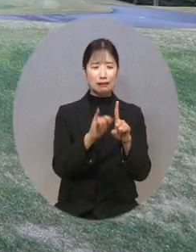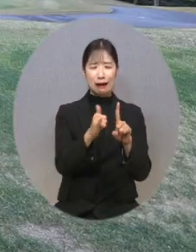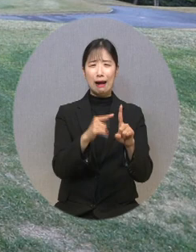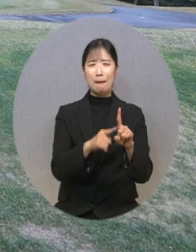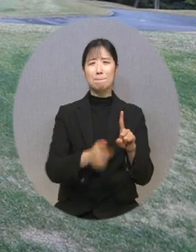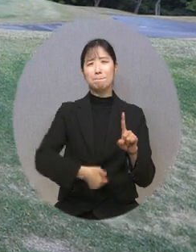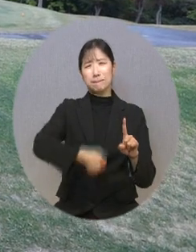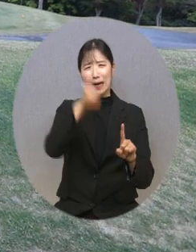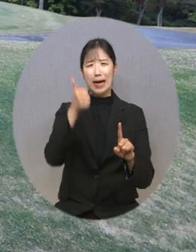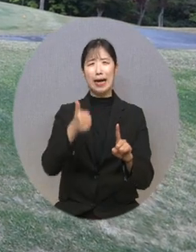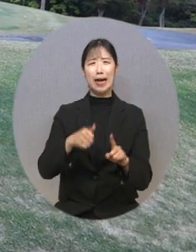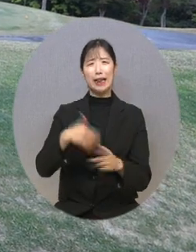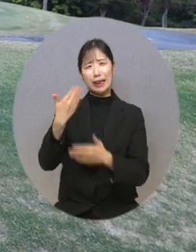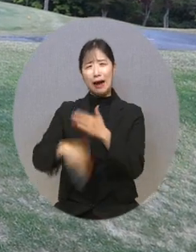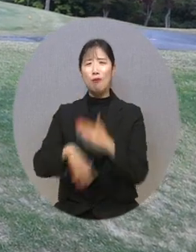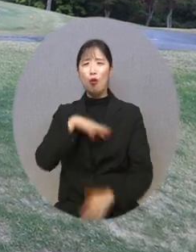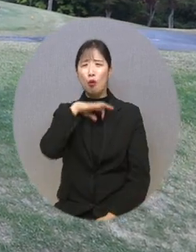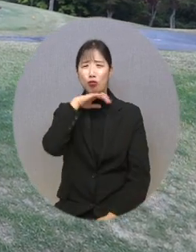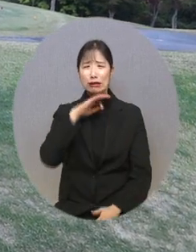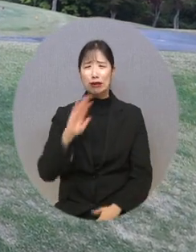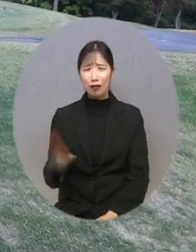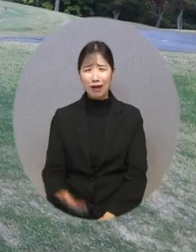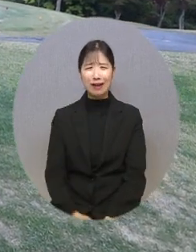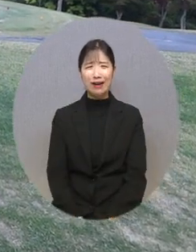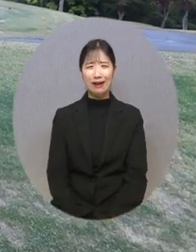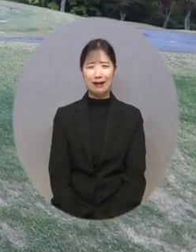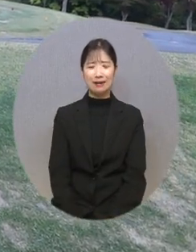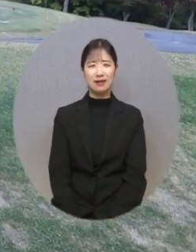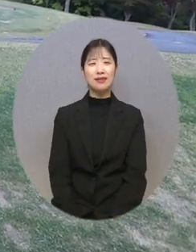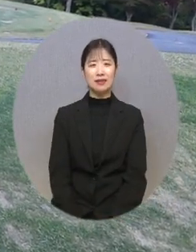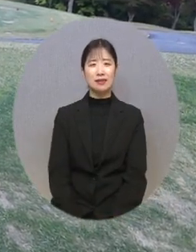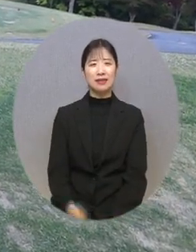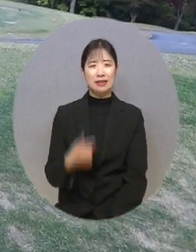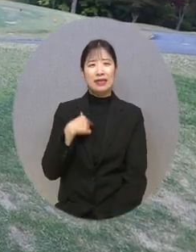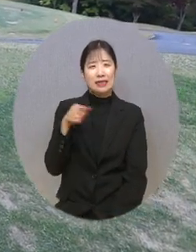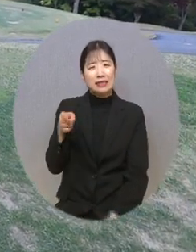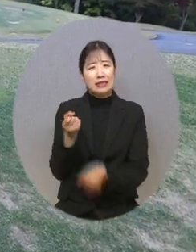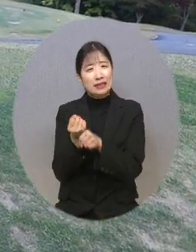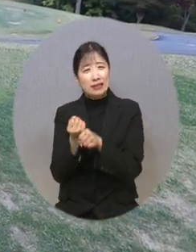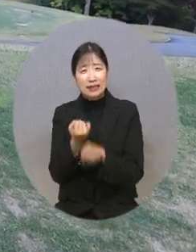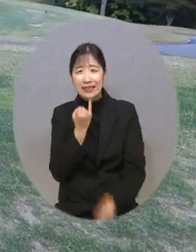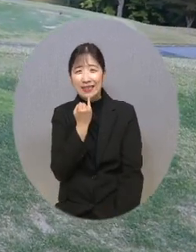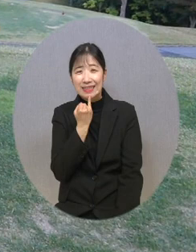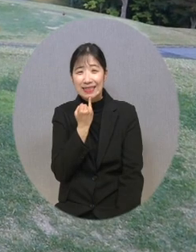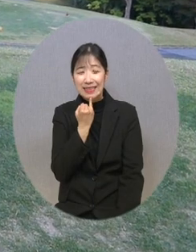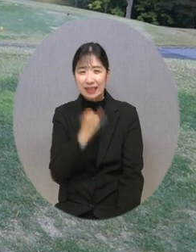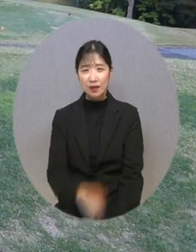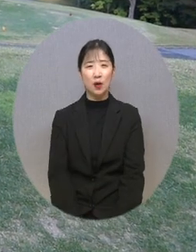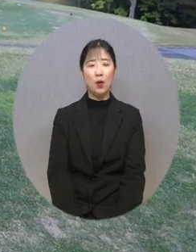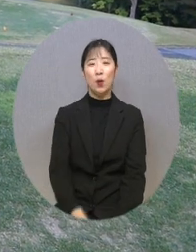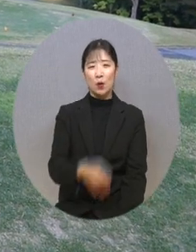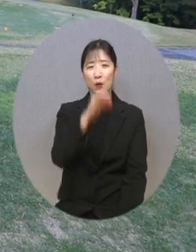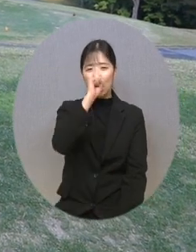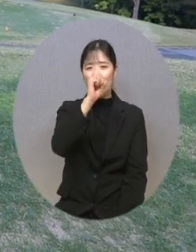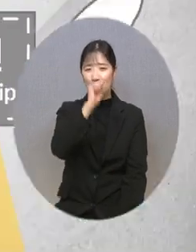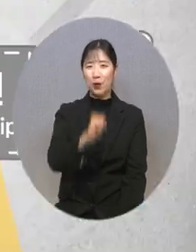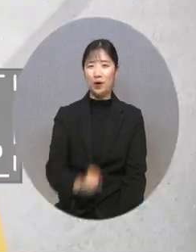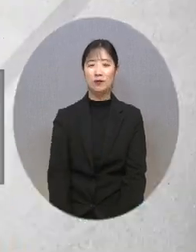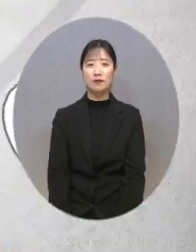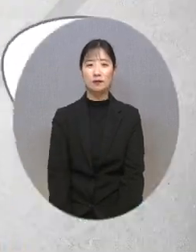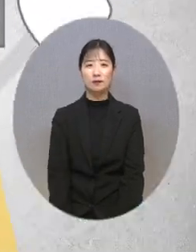같은데. 네, 네, 아, 그냥 한쪽으로 붙자 우리. 어때? 어때? 그것도 좋은 거. 이것도 좋은 거